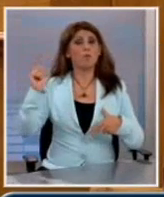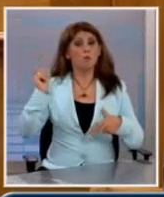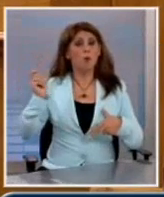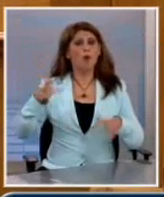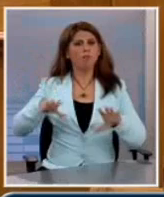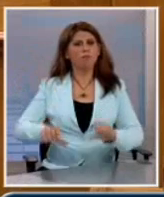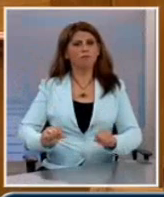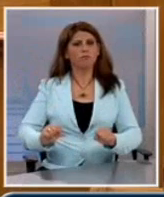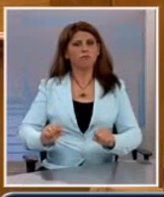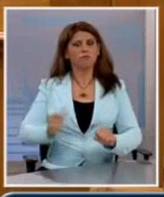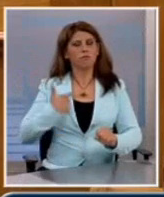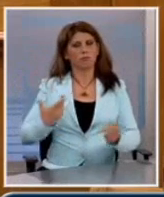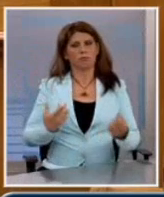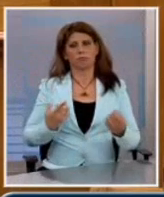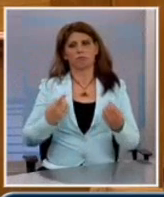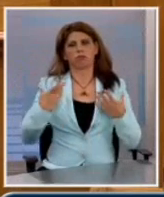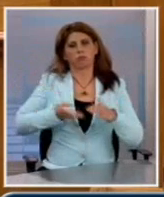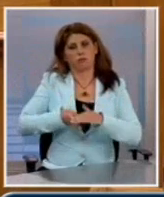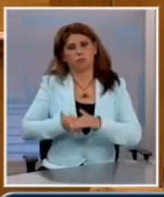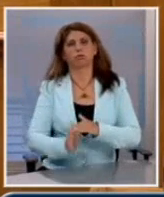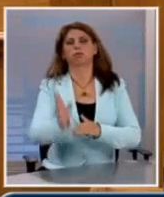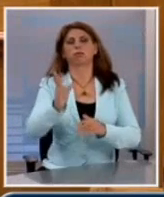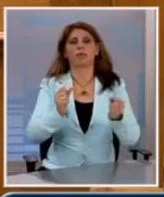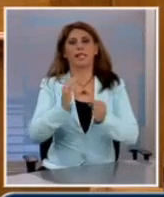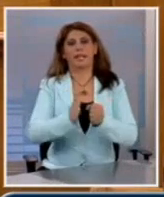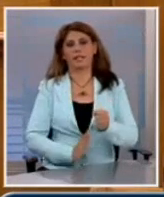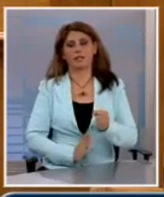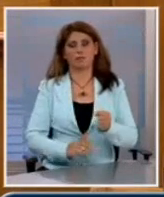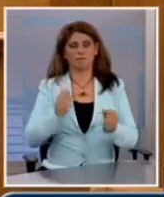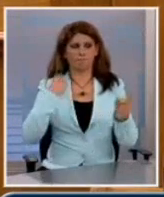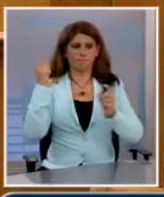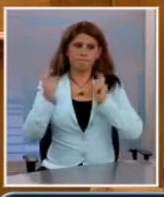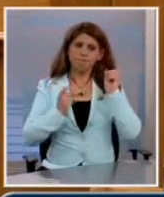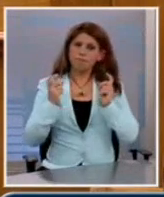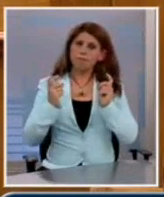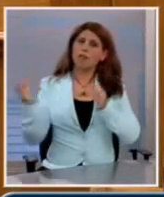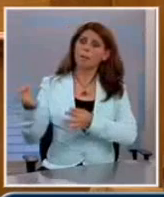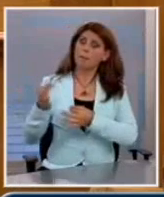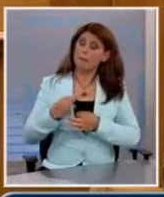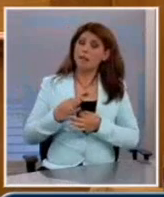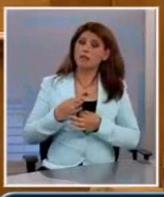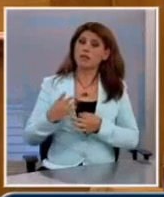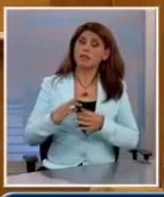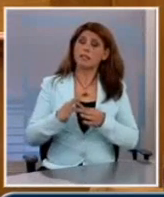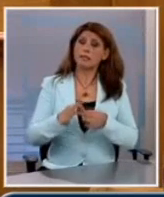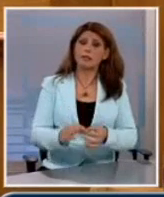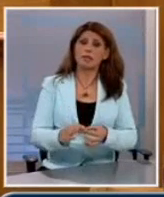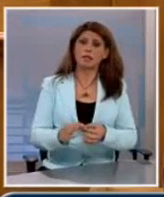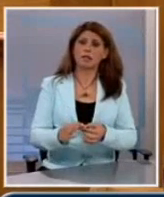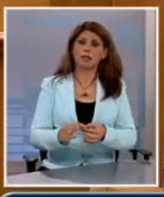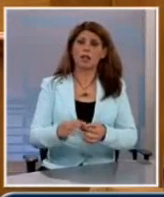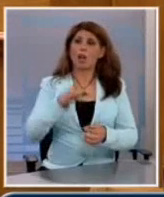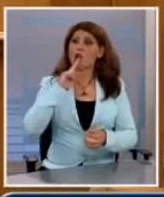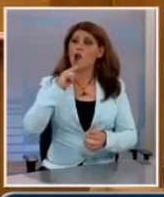καθεστώτος και να βγούμε από την κρίση. Και αναρωτιέμαι, μιλάτε διαρκώς για τη γλώσσα